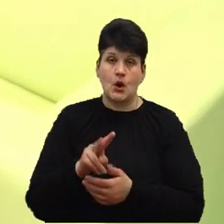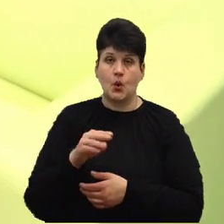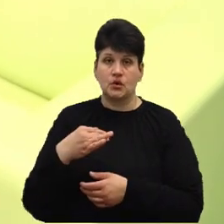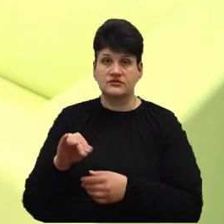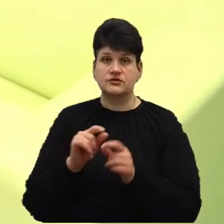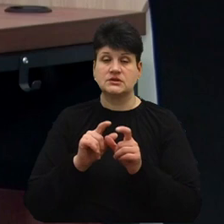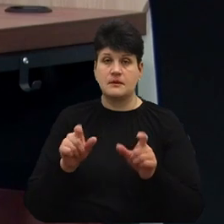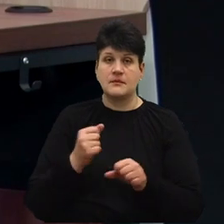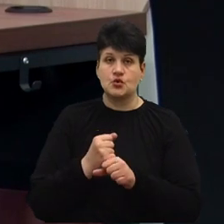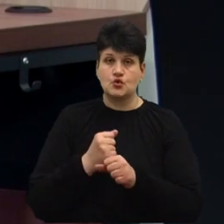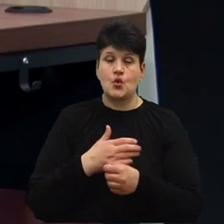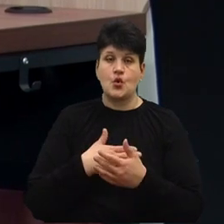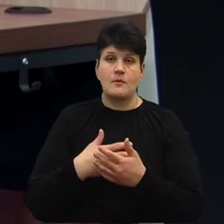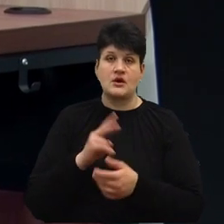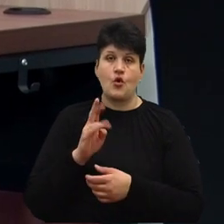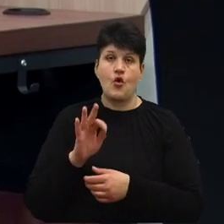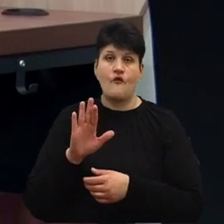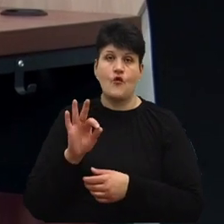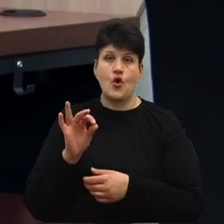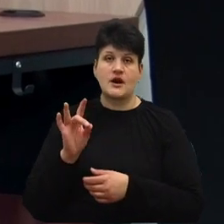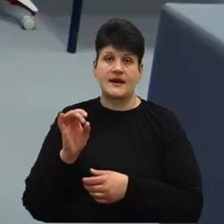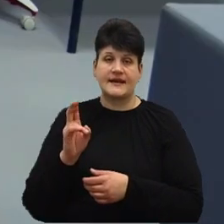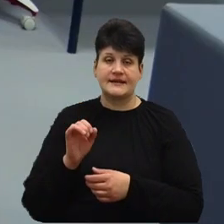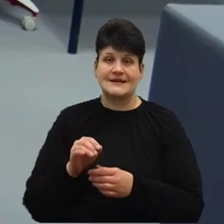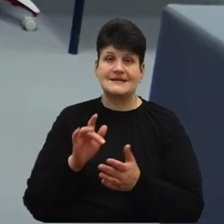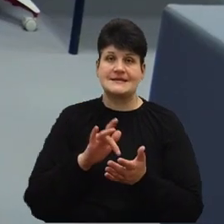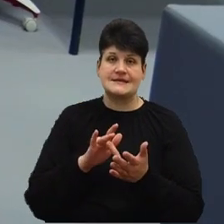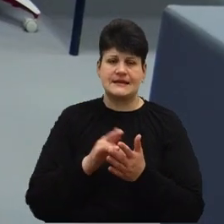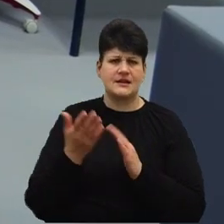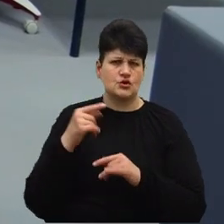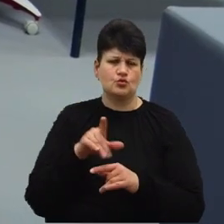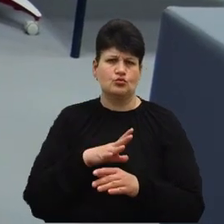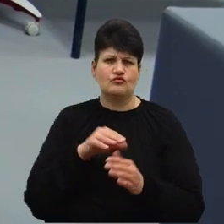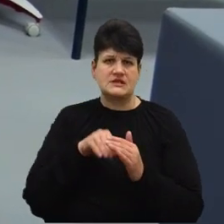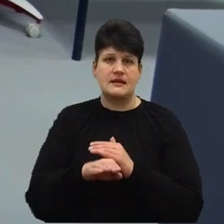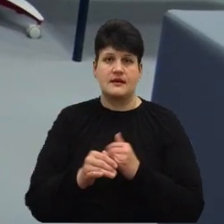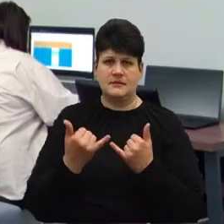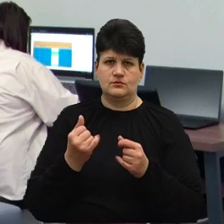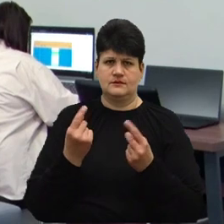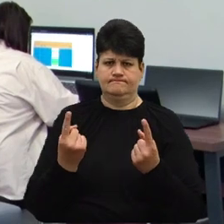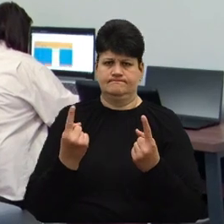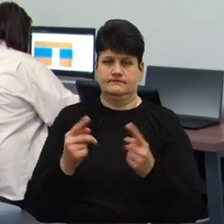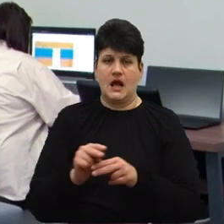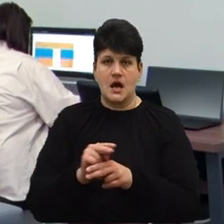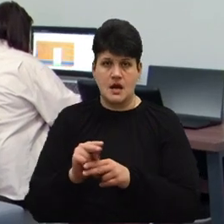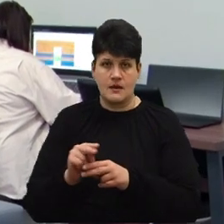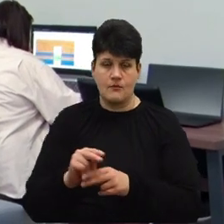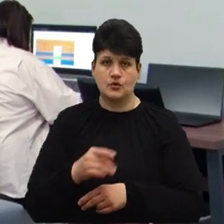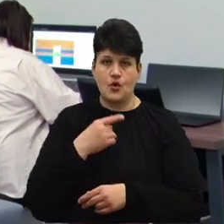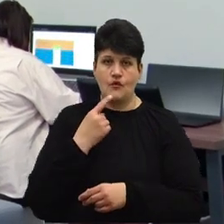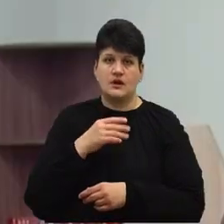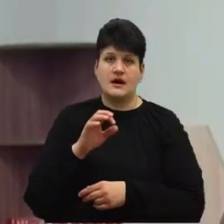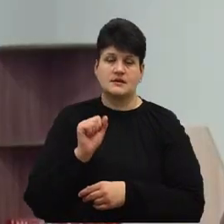також працює громадський коворкінг-центр. Раніше тут був склад. У приміщенні зробили капітальний ремонт, каже керівник штабу Арсен